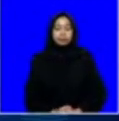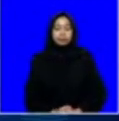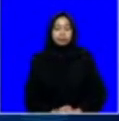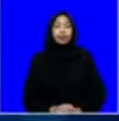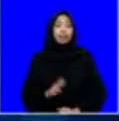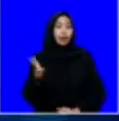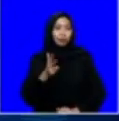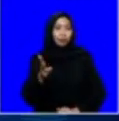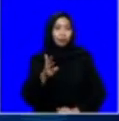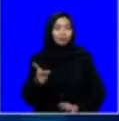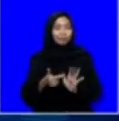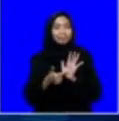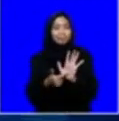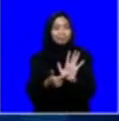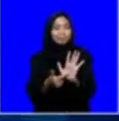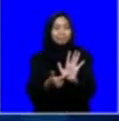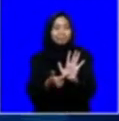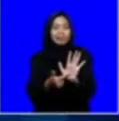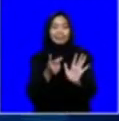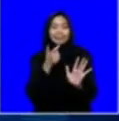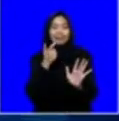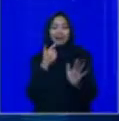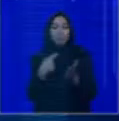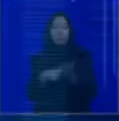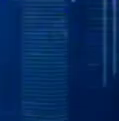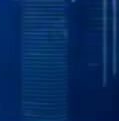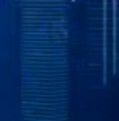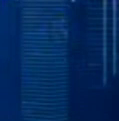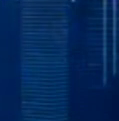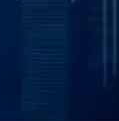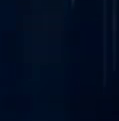Mari kita saksikan video sejenak mengenai pertukaran mahasiswa mereka.